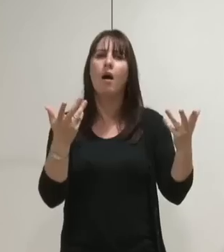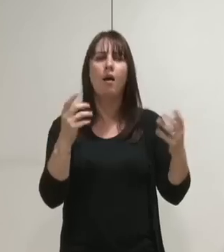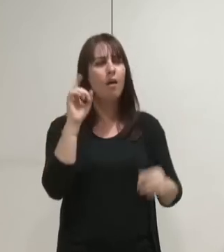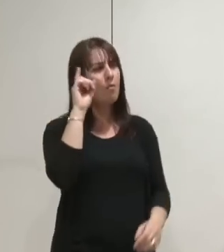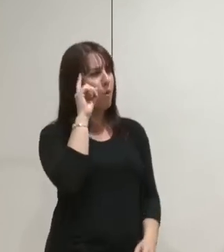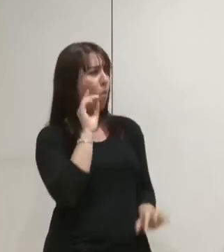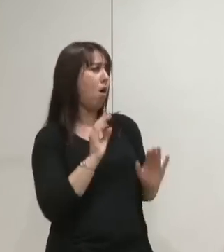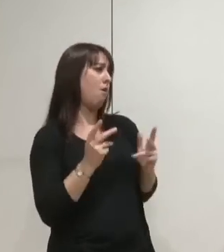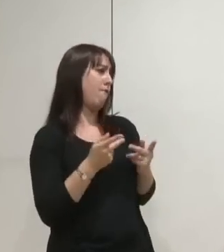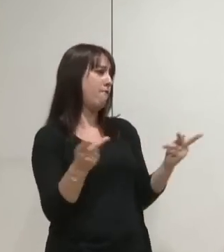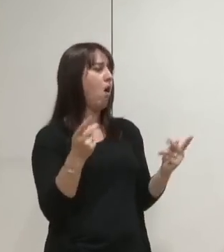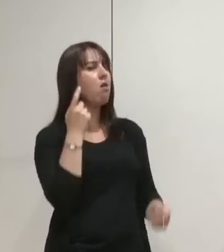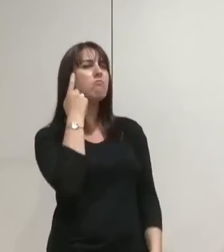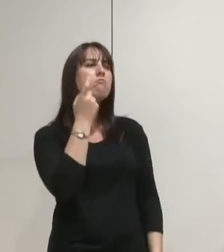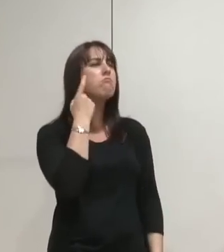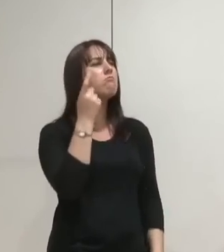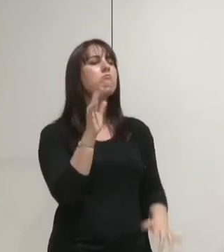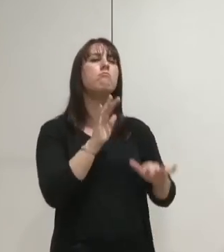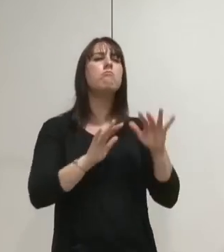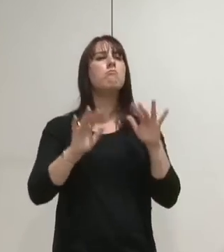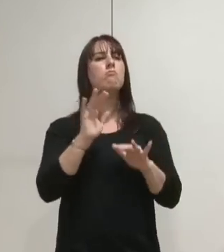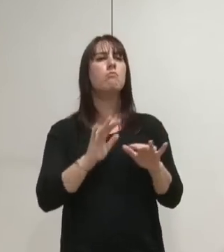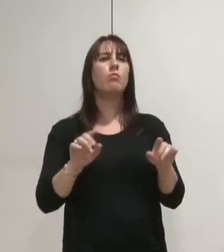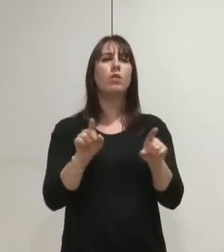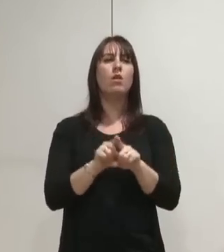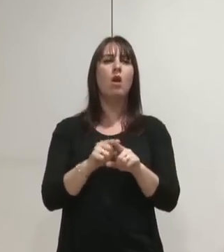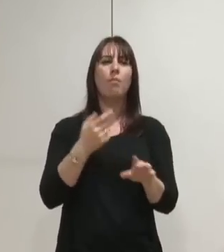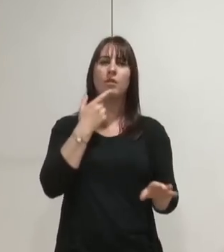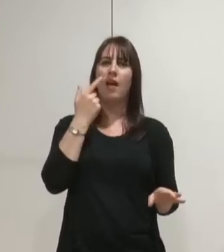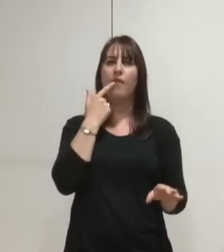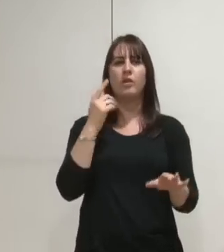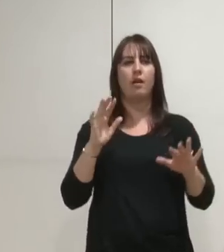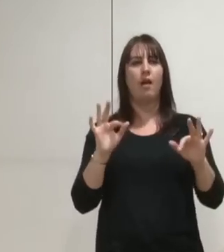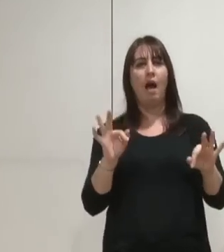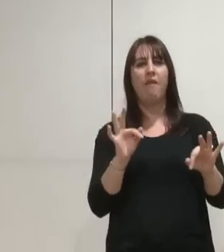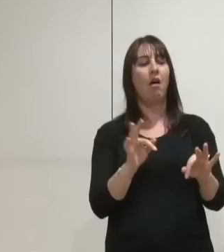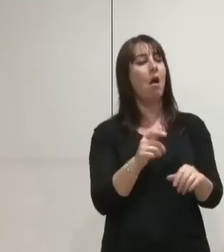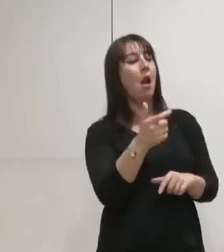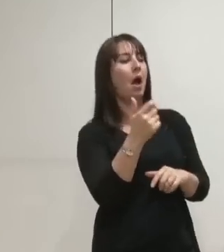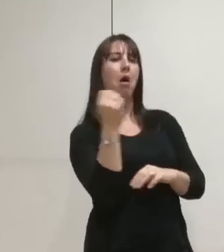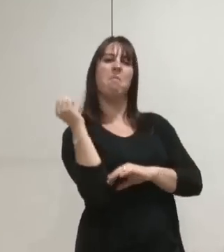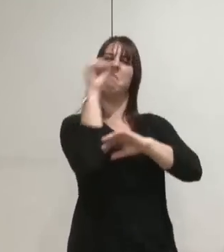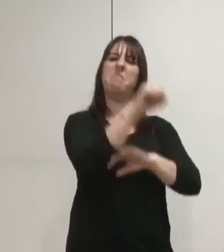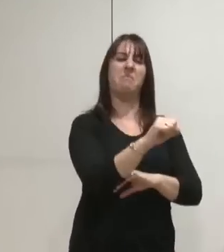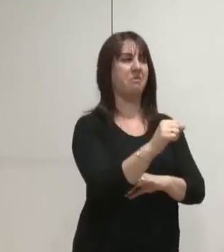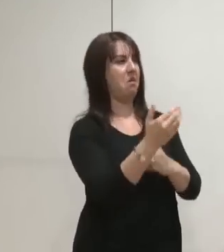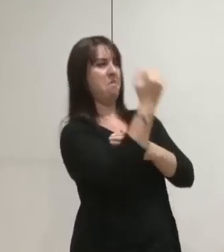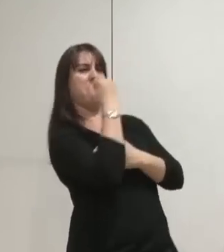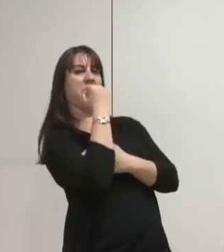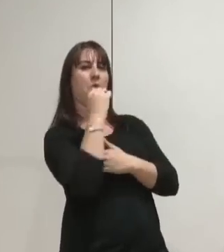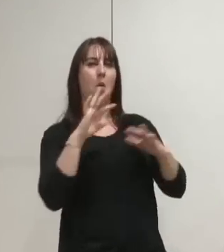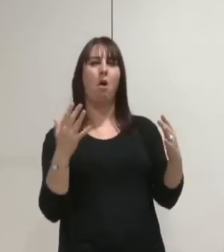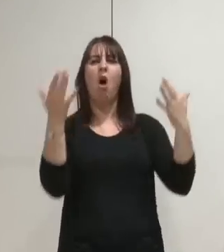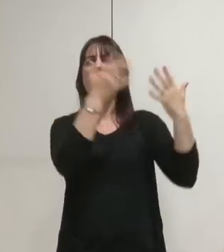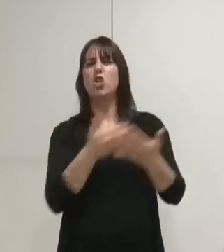l'impression que là on sera un peu comme le pot de terre face au pot de fer si vous voyez ce que je veux dire alors après vous nous aait exposé des tas de